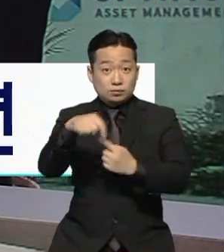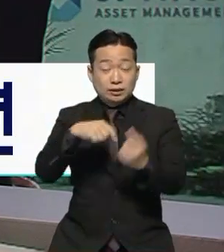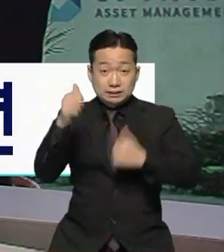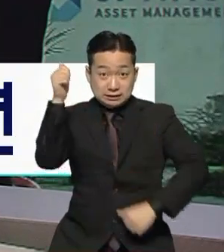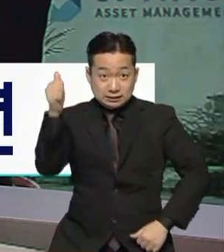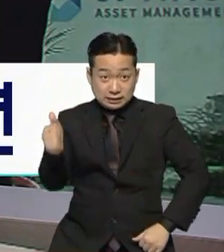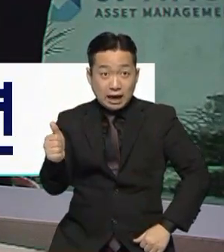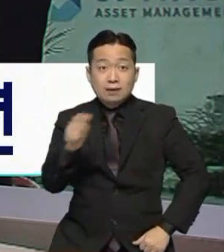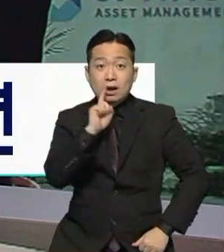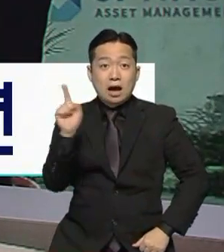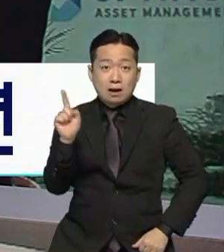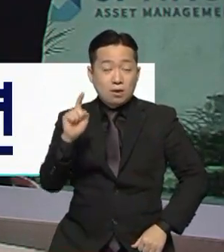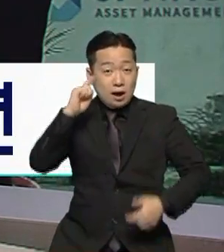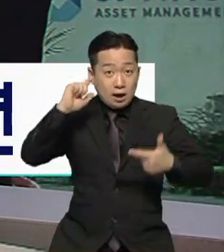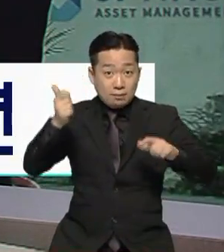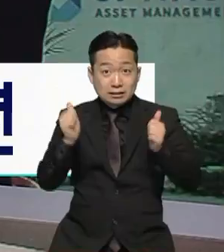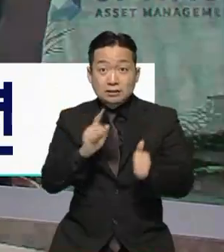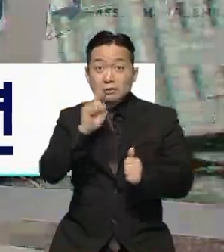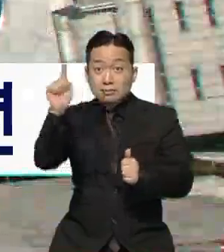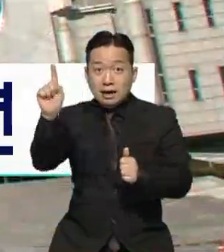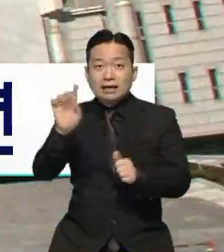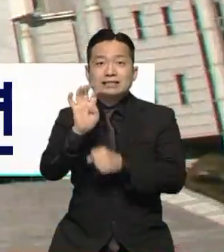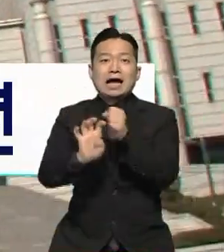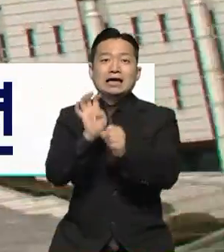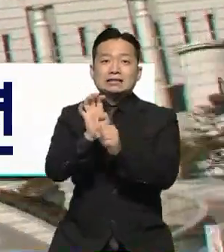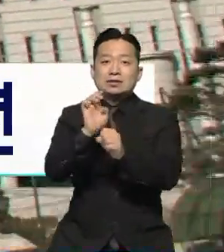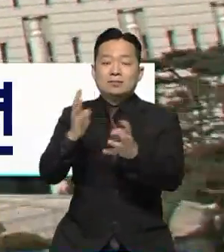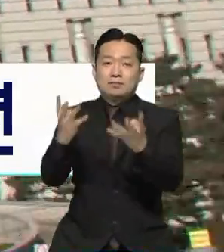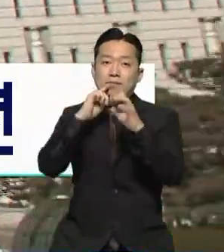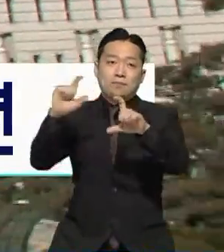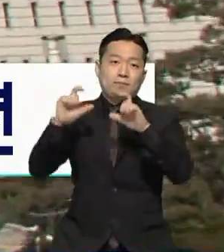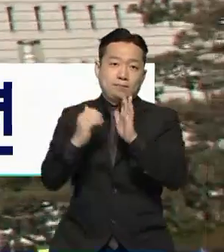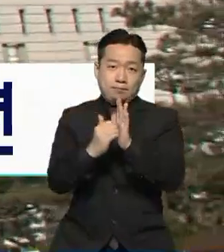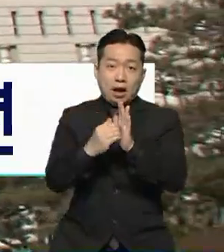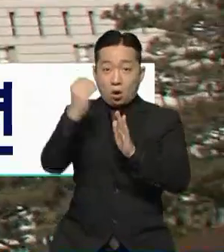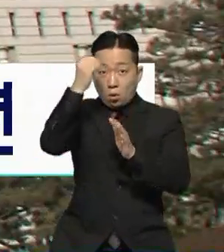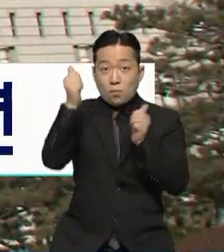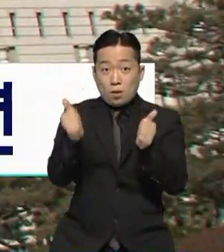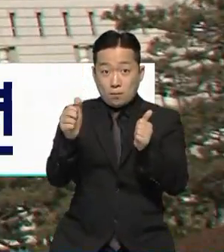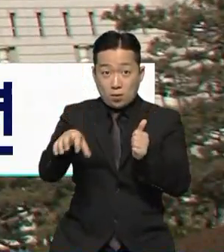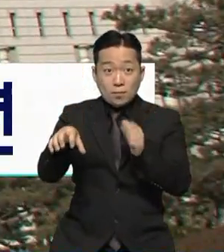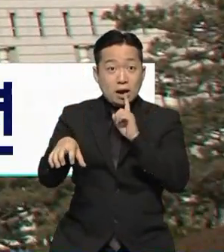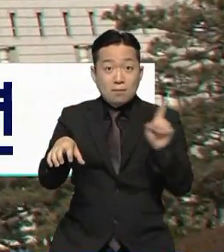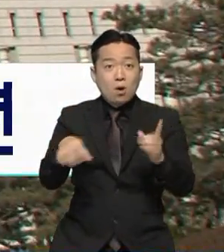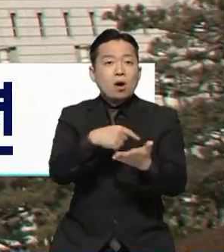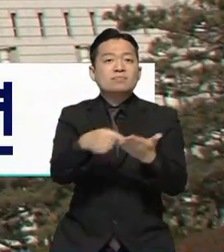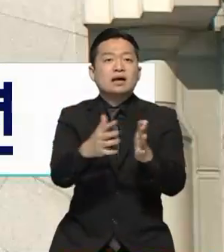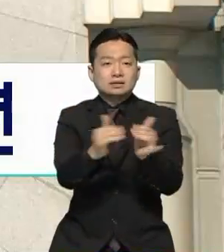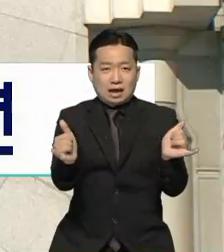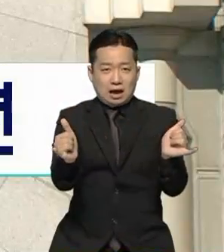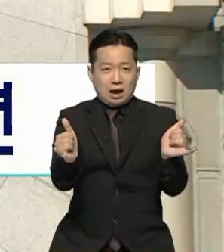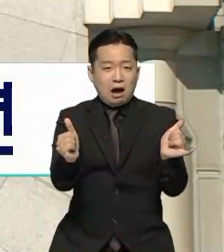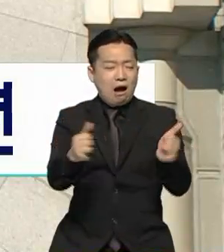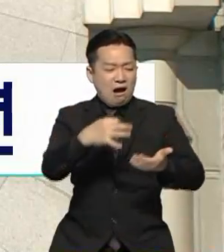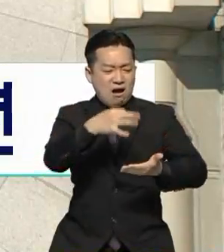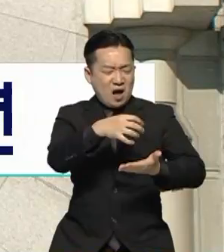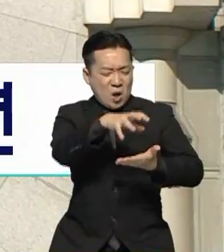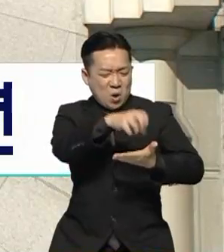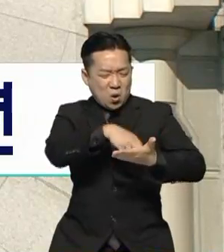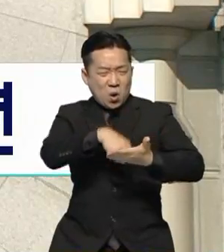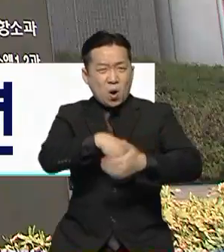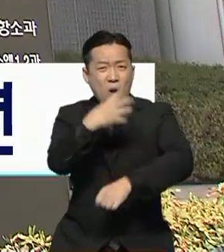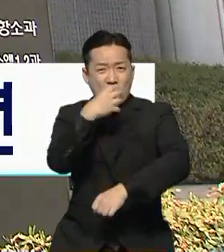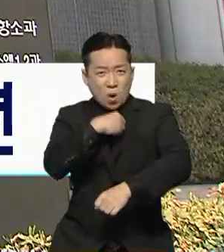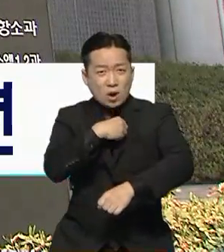항소심 재판부가 징역 40년을 선고했습니다. 서울고법 재판부는 김 씨 등이 피해자들에게 막대한